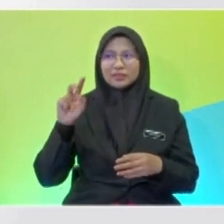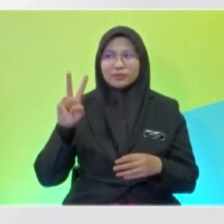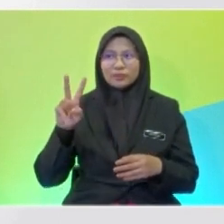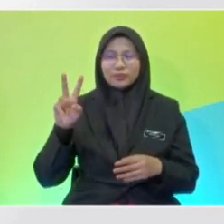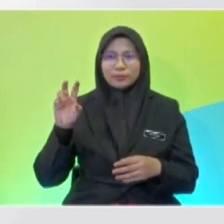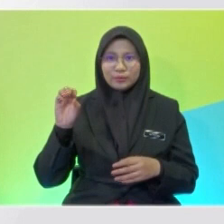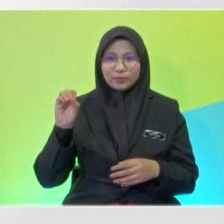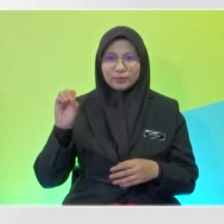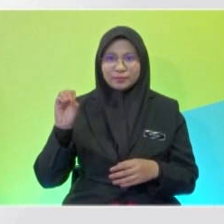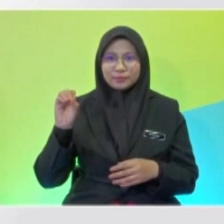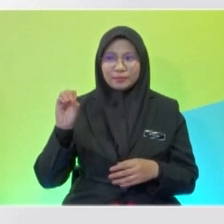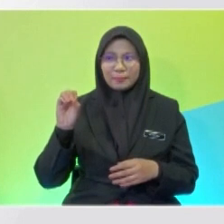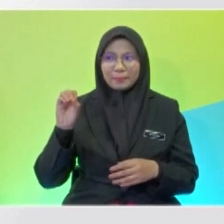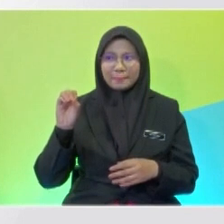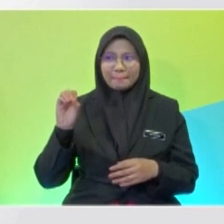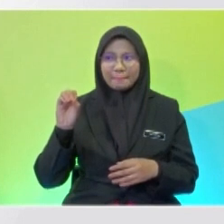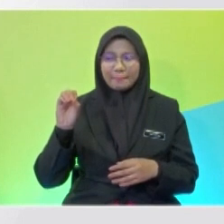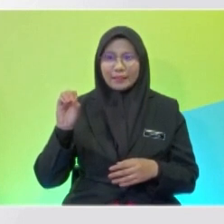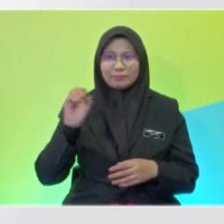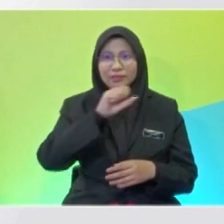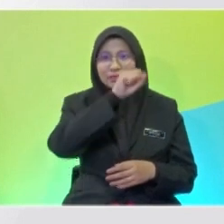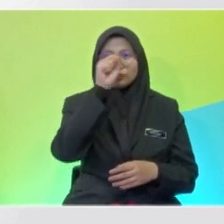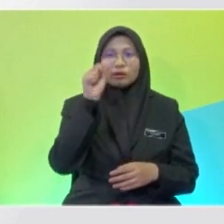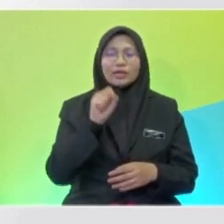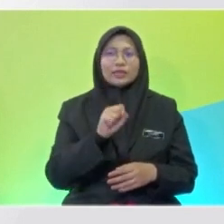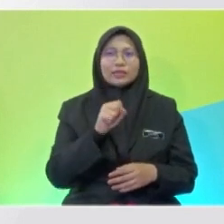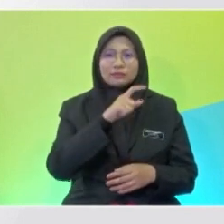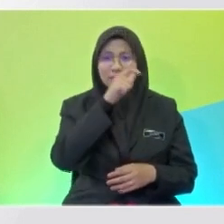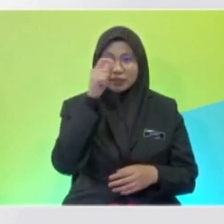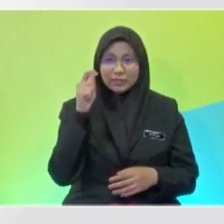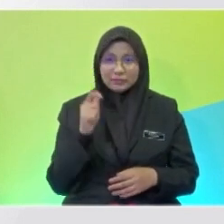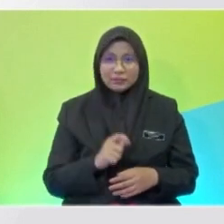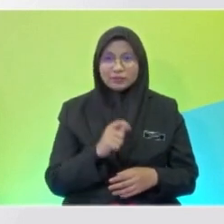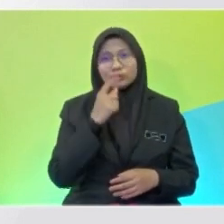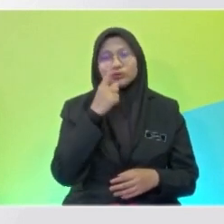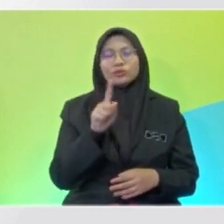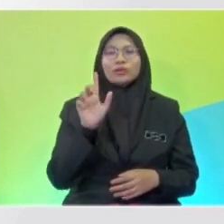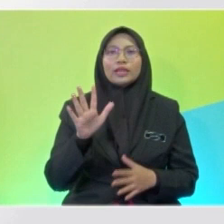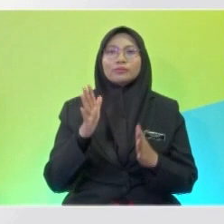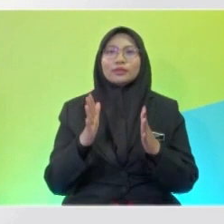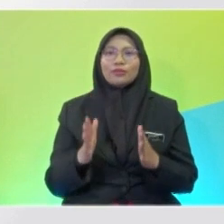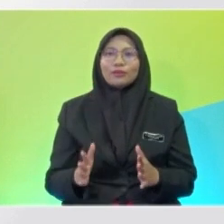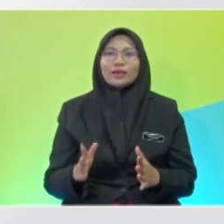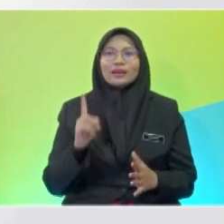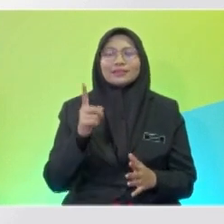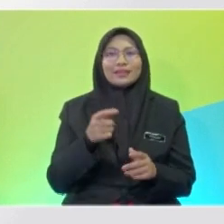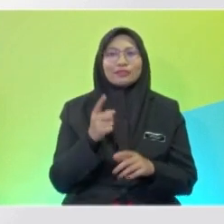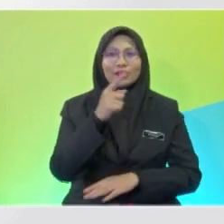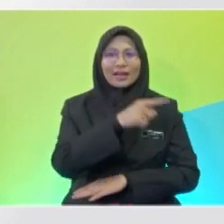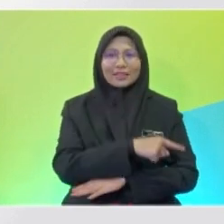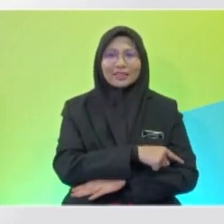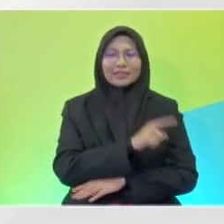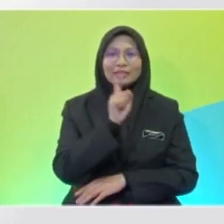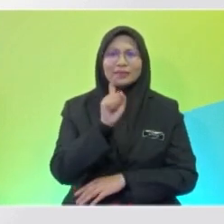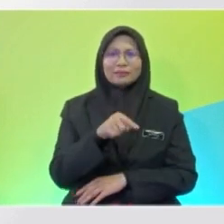kemudian kita dalam situasi soal lain terdapat lima orang warga emas yang diuruskan dalam sehari jadi sudah tentu 20 Ringgit kita